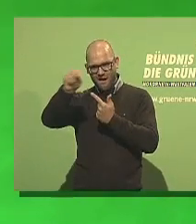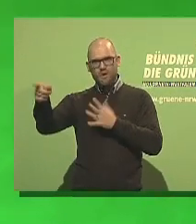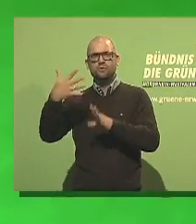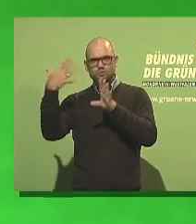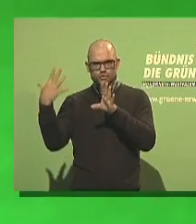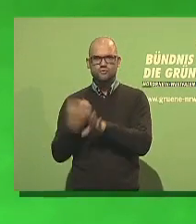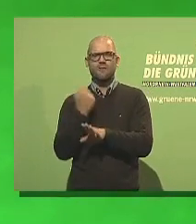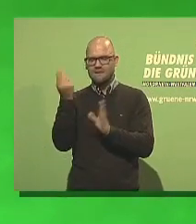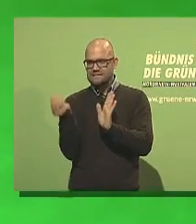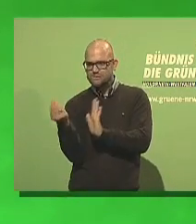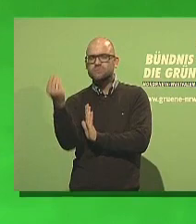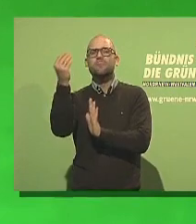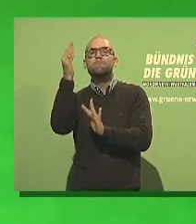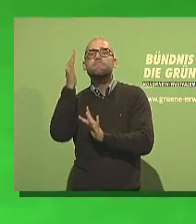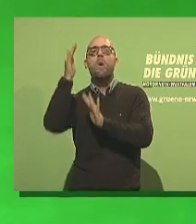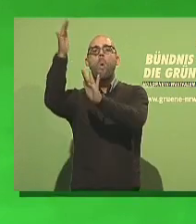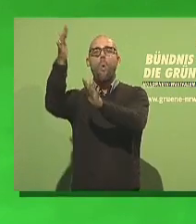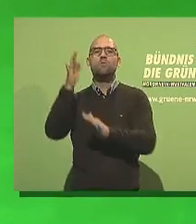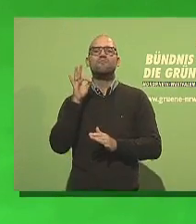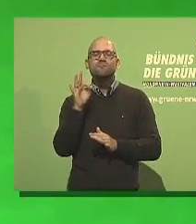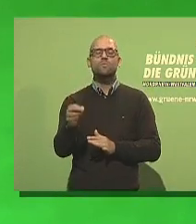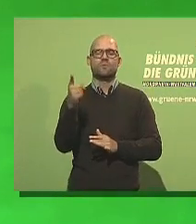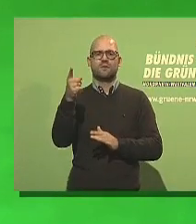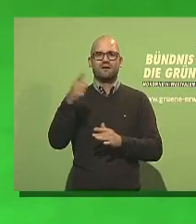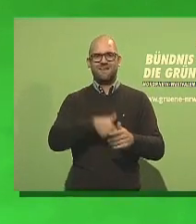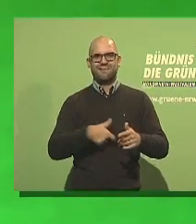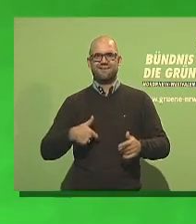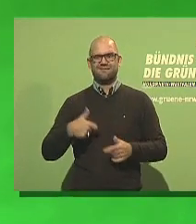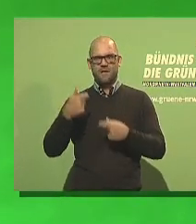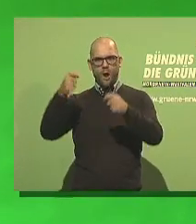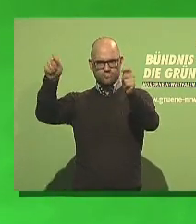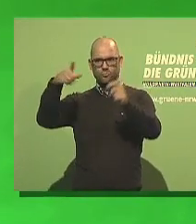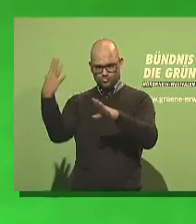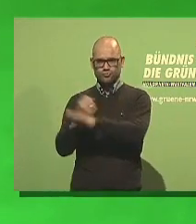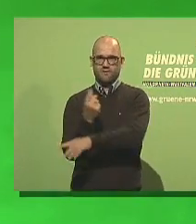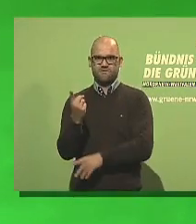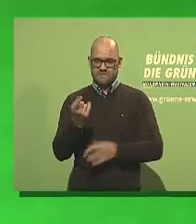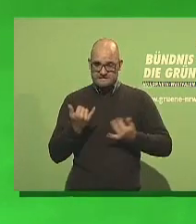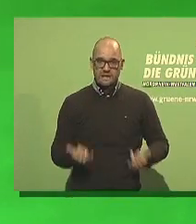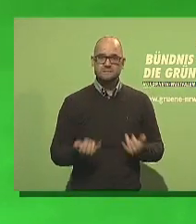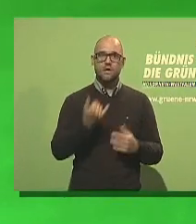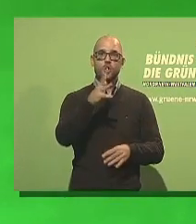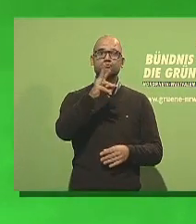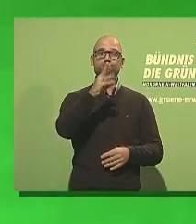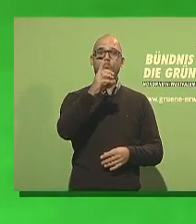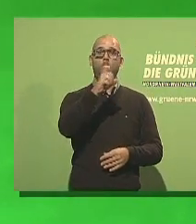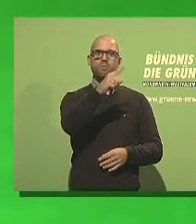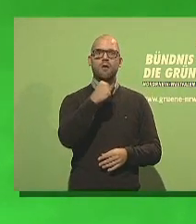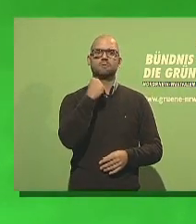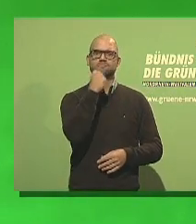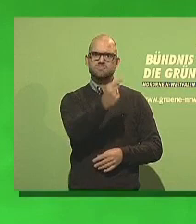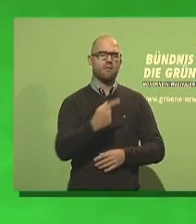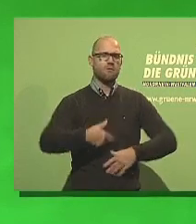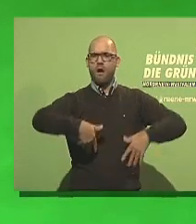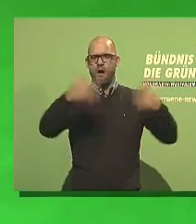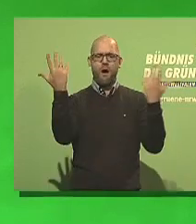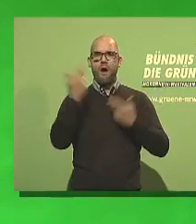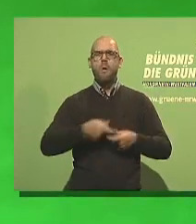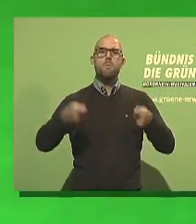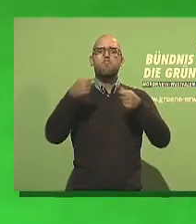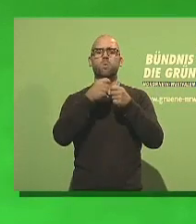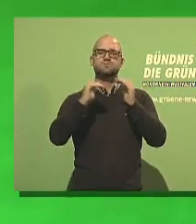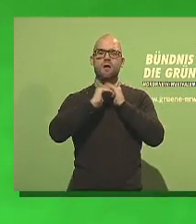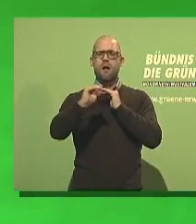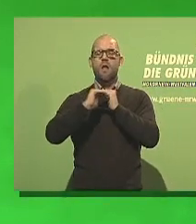zusätzliche Millionen für den Kita-Ausbau zu erstreiten, da stellt sich diese Ministerin hin und meint, die Bundesländer mit